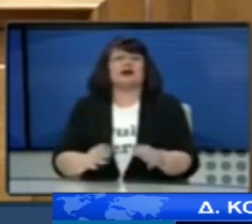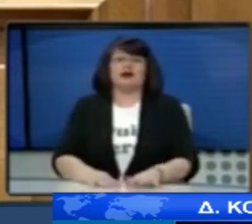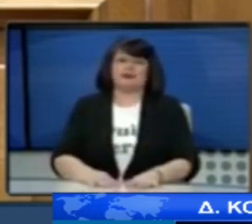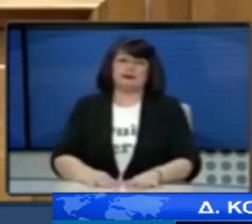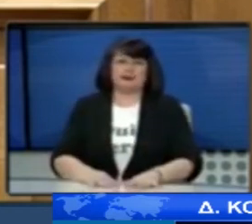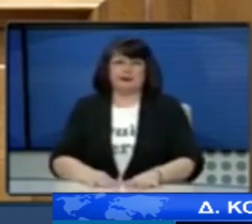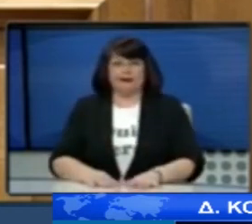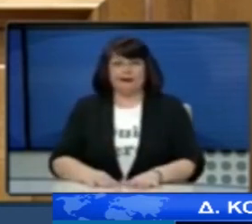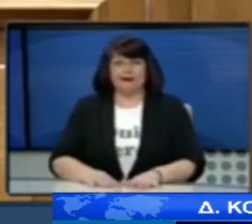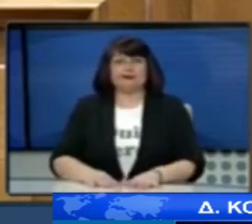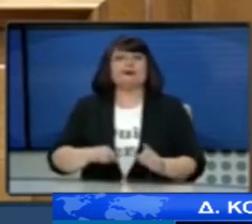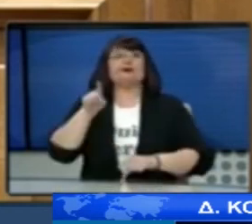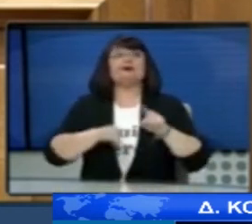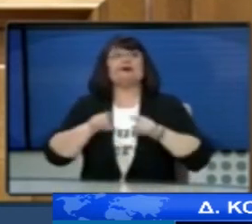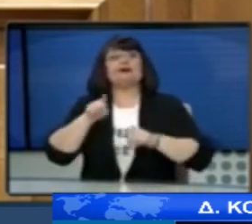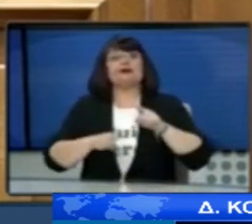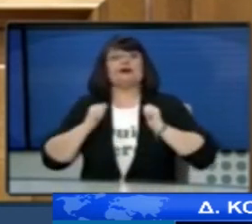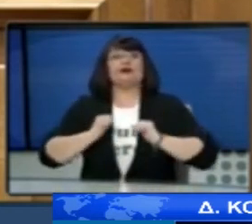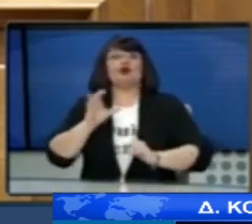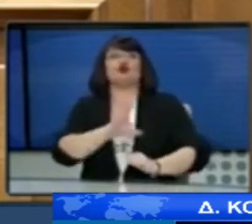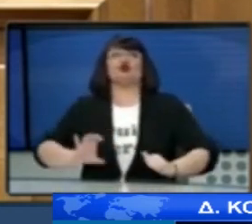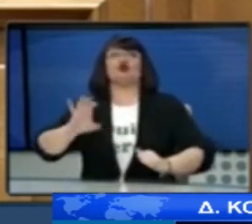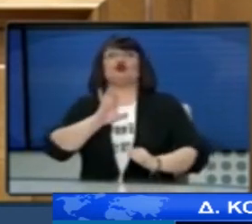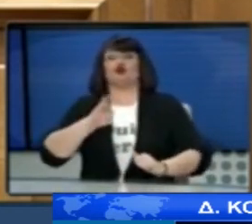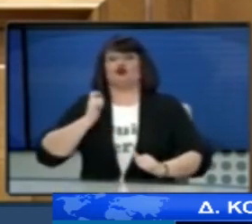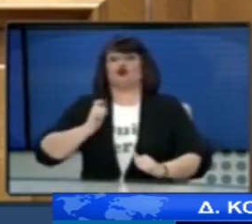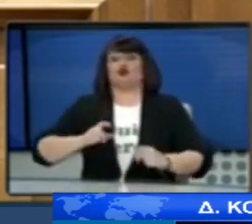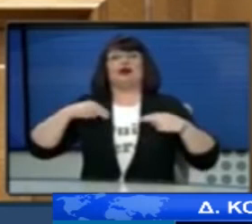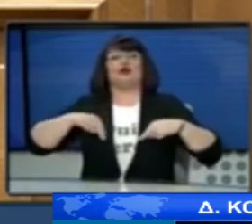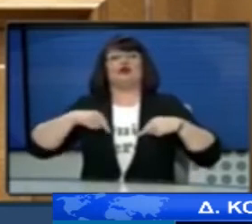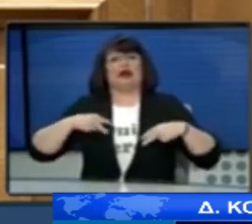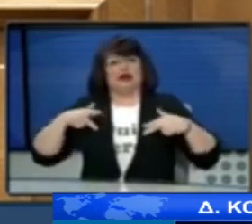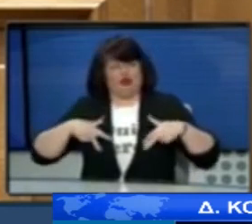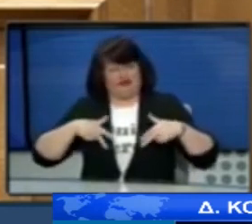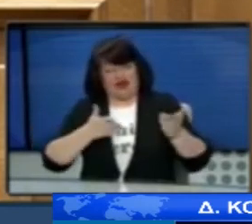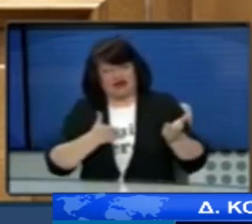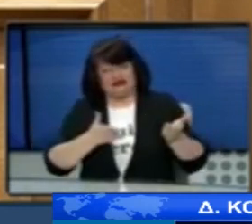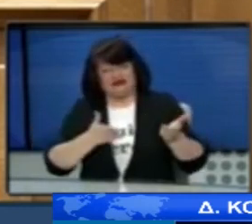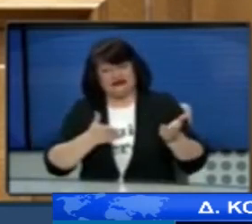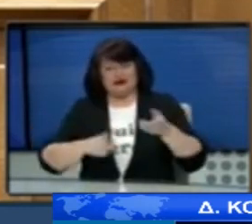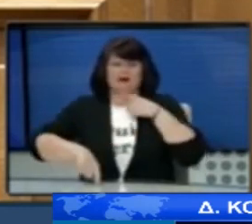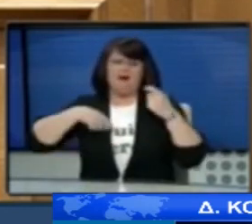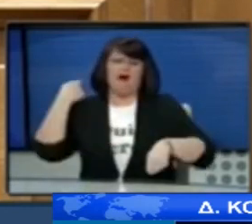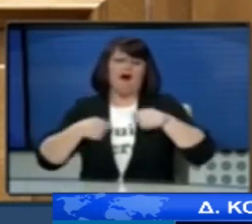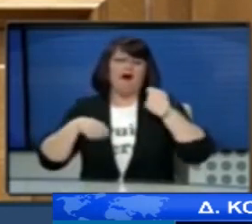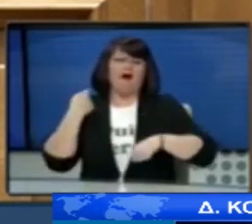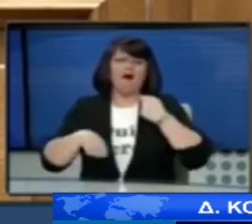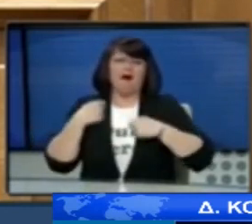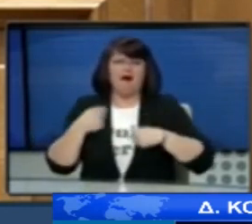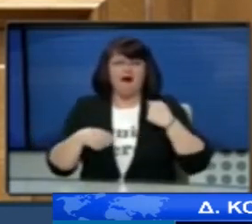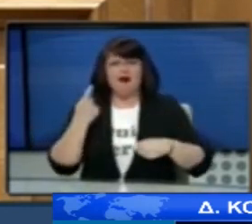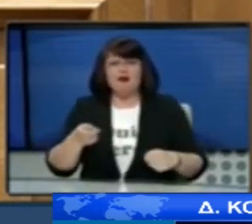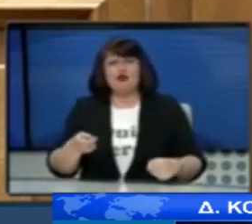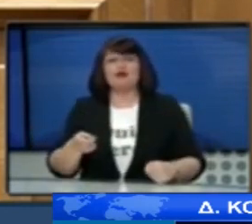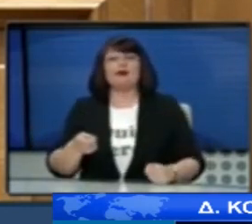Ορισμένοι μεγαλοπαράγοντες του τουρισμού και υπουργοί της κυβέρνησης διαμαρτύρονται ότι λείπουν